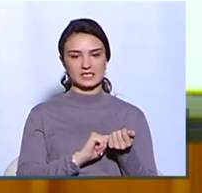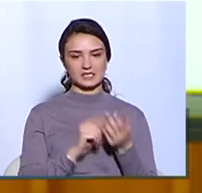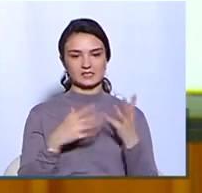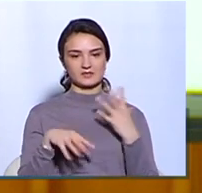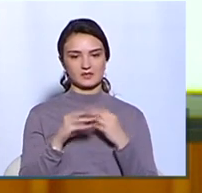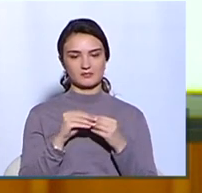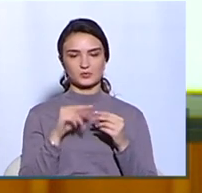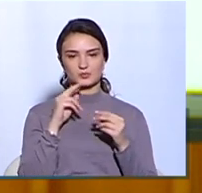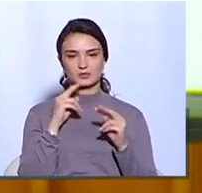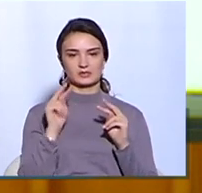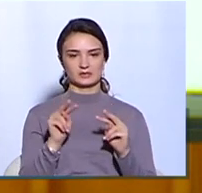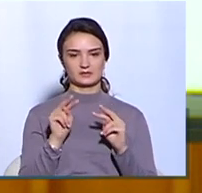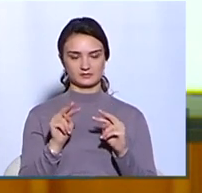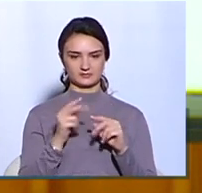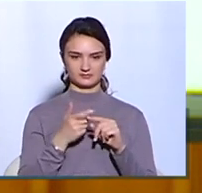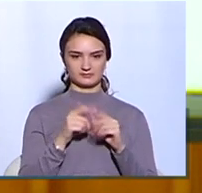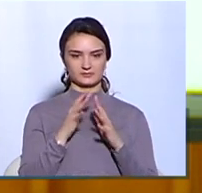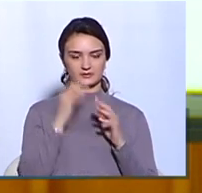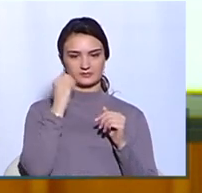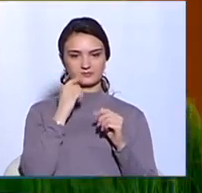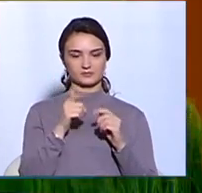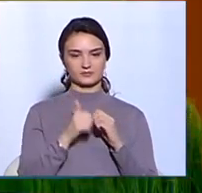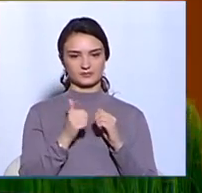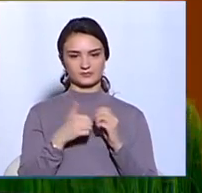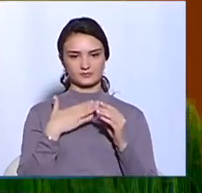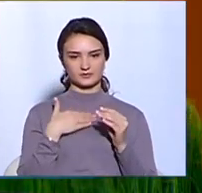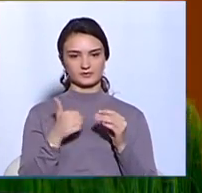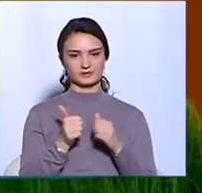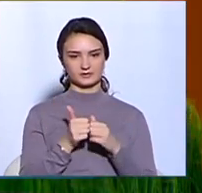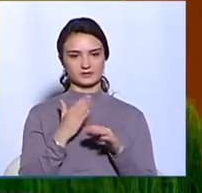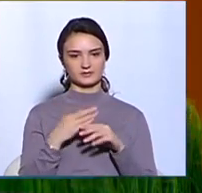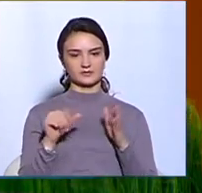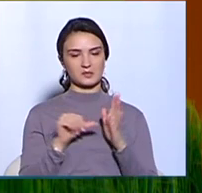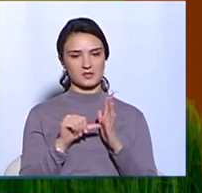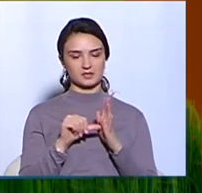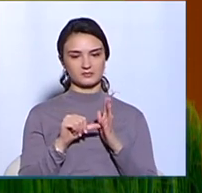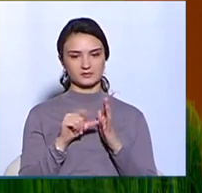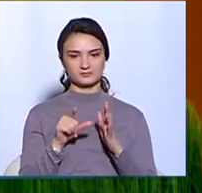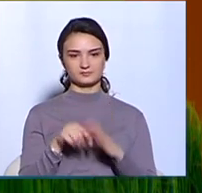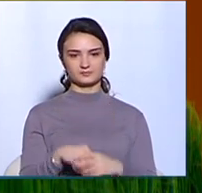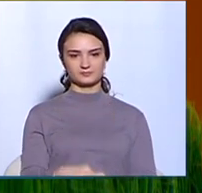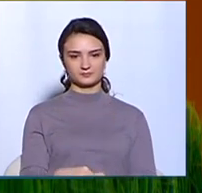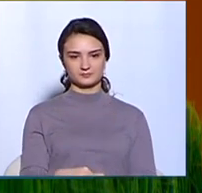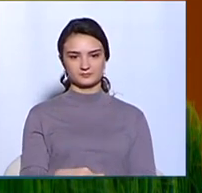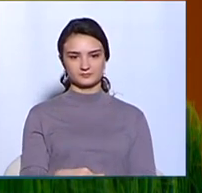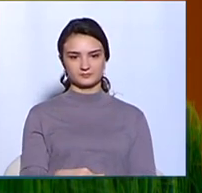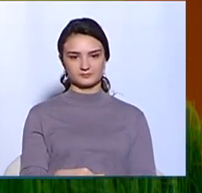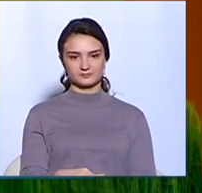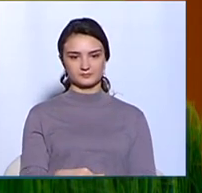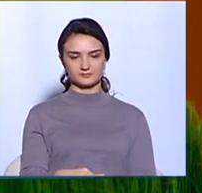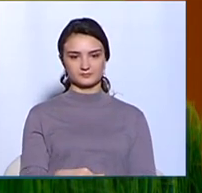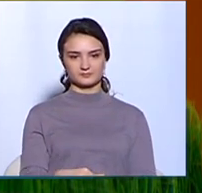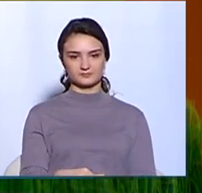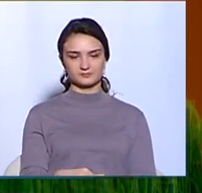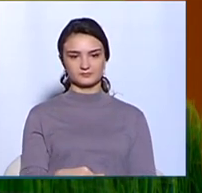იმას ასე დიდ ყურადღებას აქცევთ. მადლობა თქვენო ყოველთვის ჩვენს გვერდით ხართ და გვეხმარებით. გავასწროთ ხოლმე დროს,